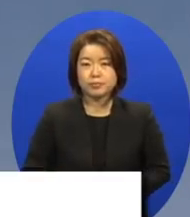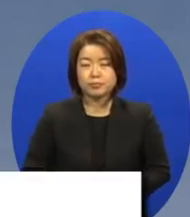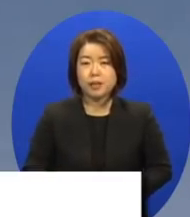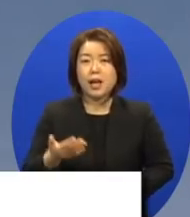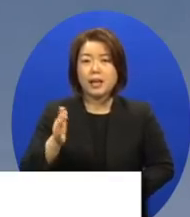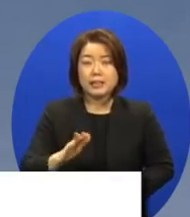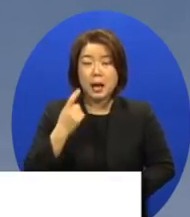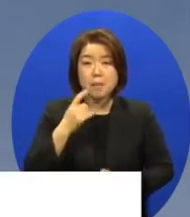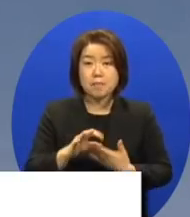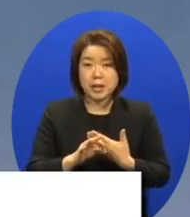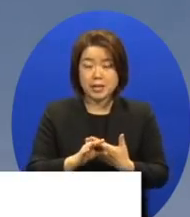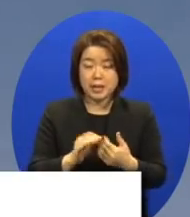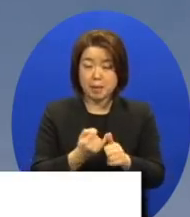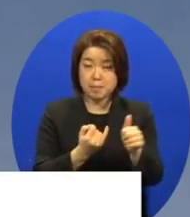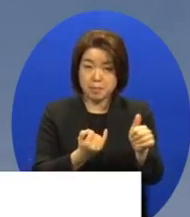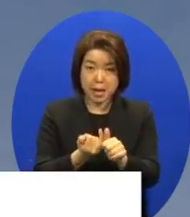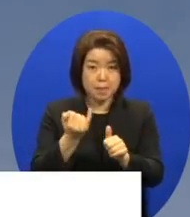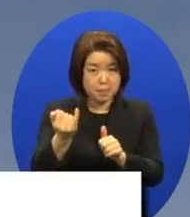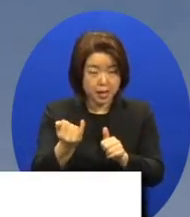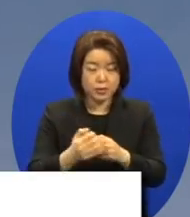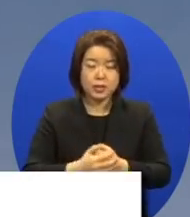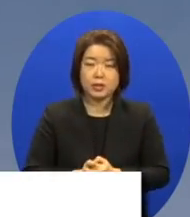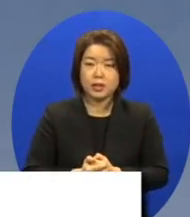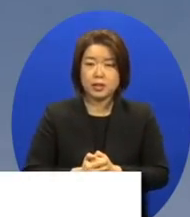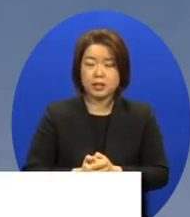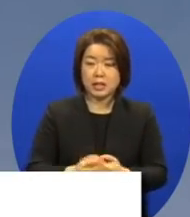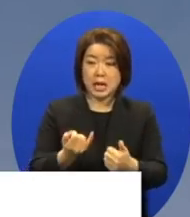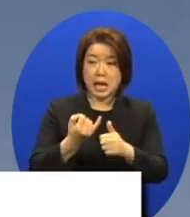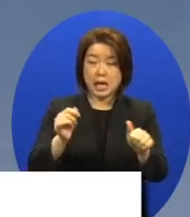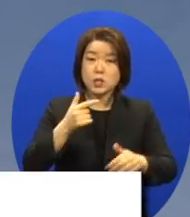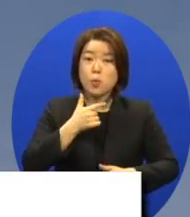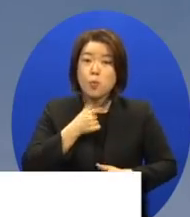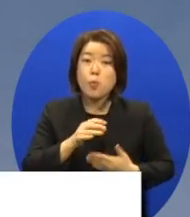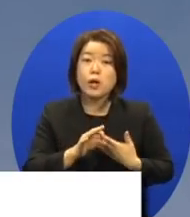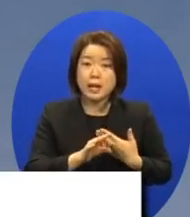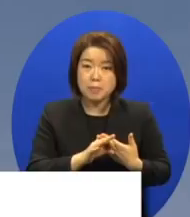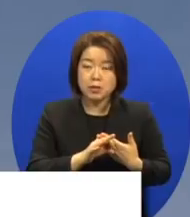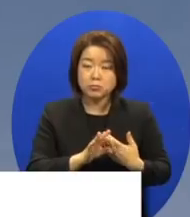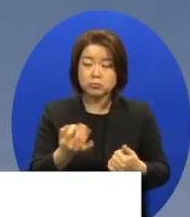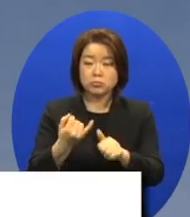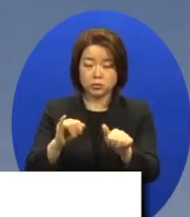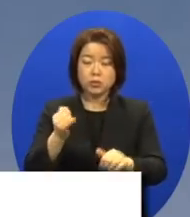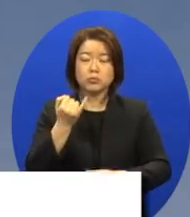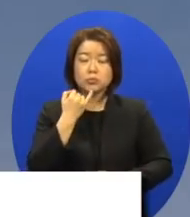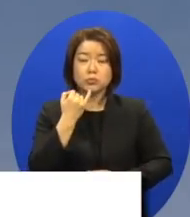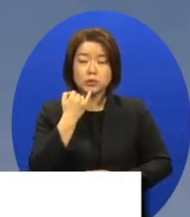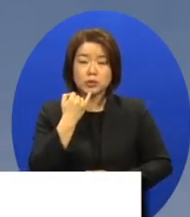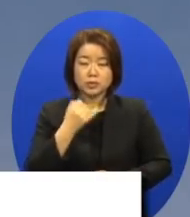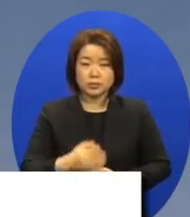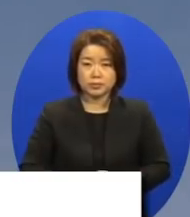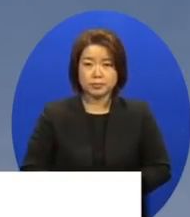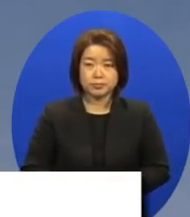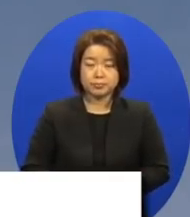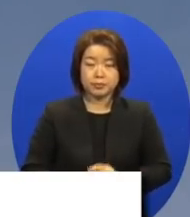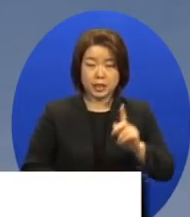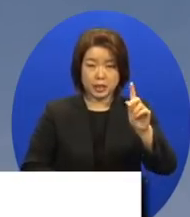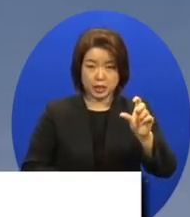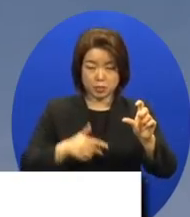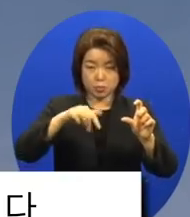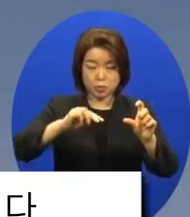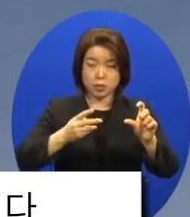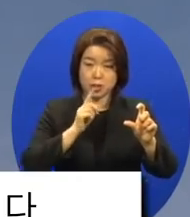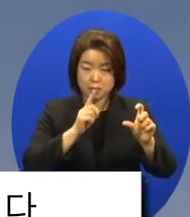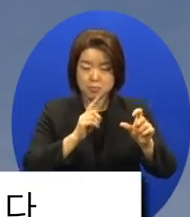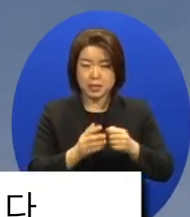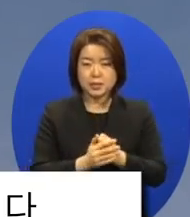그러나 만약에 배우자가 헤어지기를 원하면 헤어져도 좋다는 겁니다 15절 말씀에 그러나